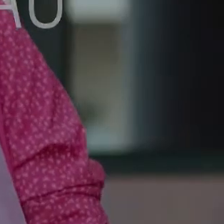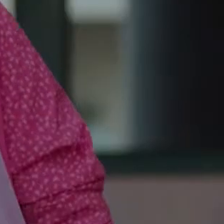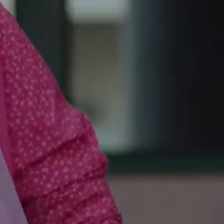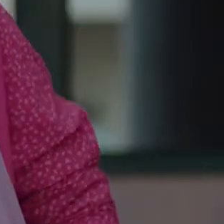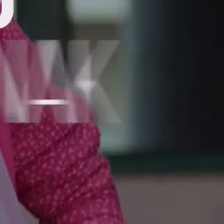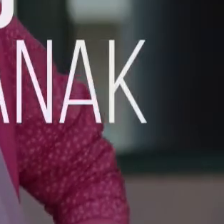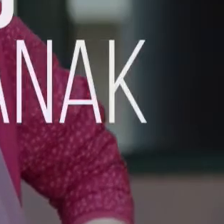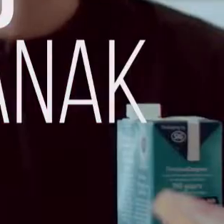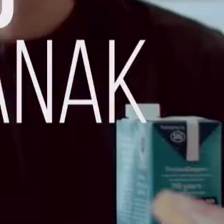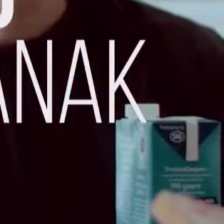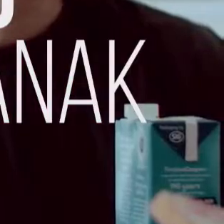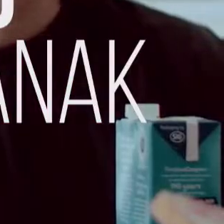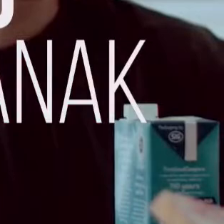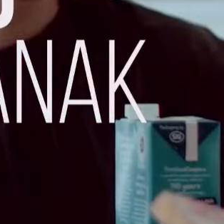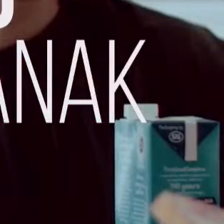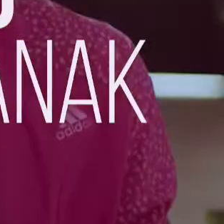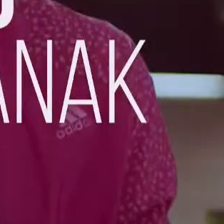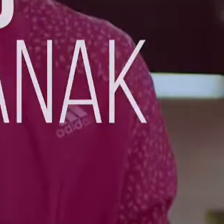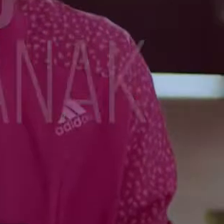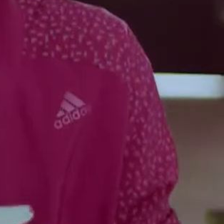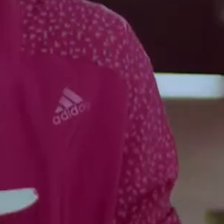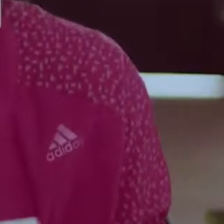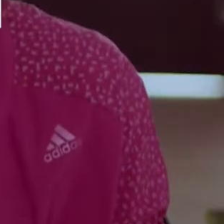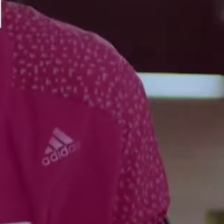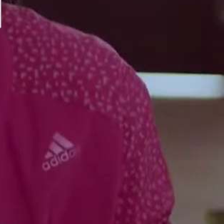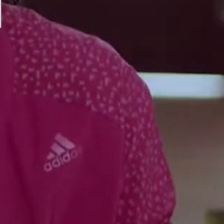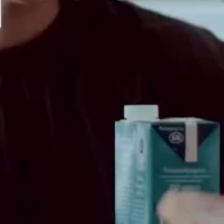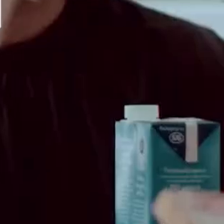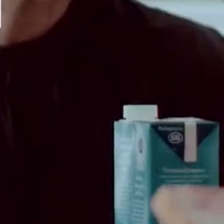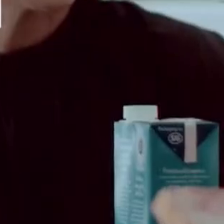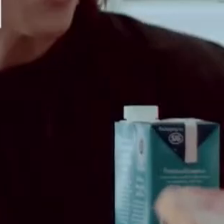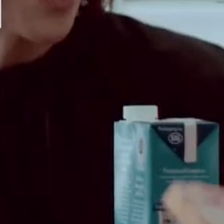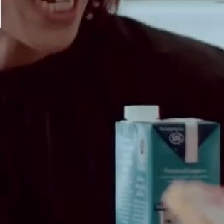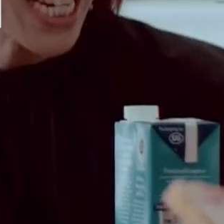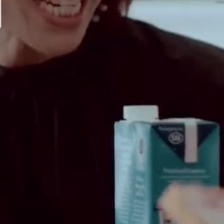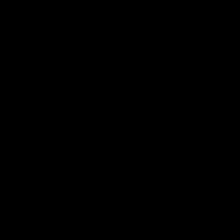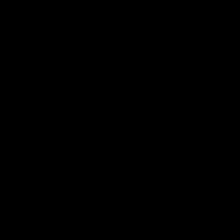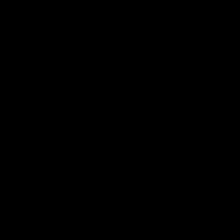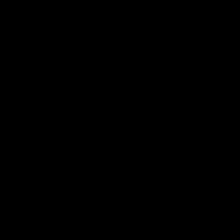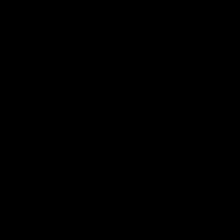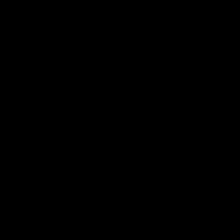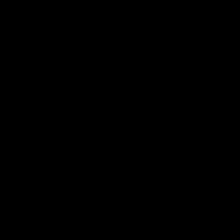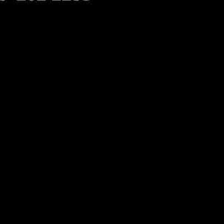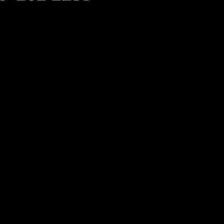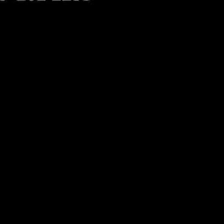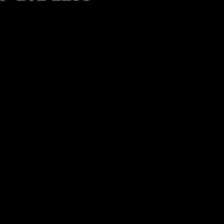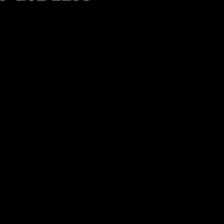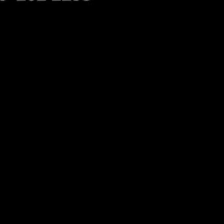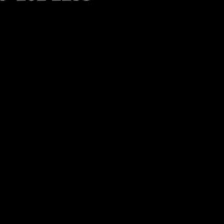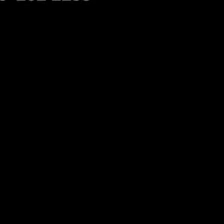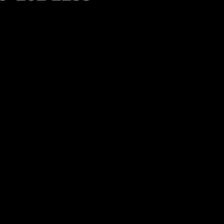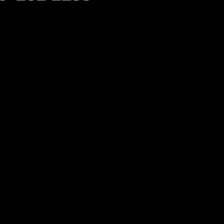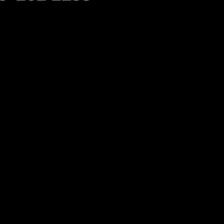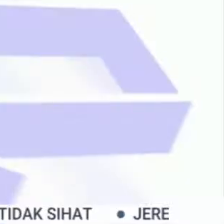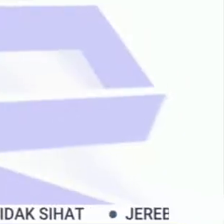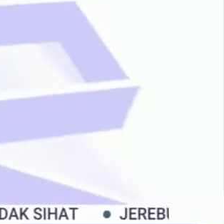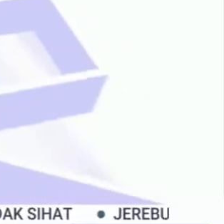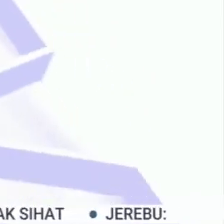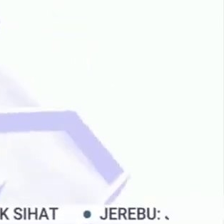perhatian. Zahirkan kasih sayang terhadap anak-anak. Jika perlu ditegur, tegurlah dengan kasih sayang.